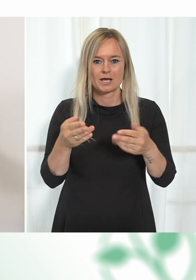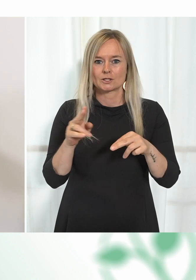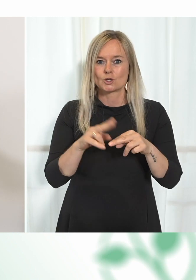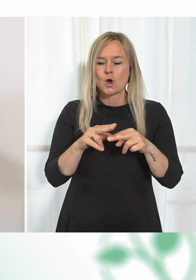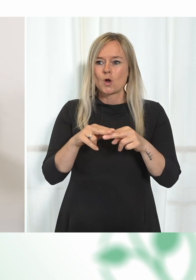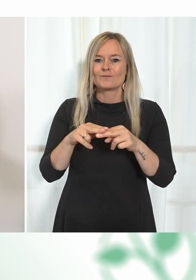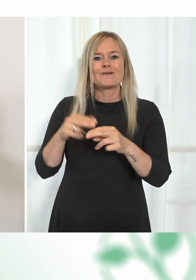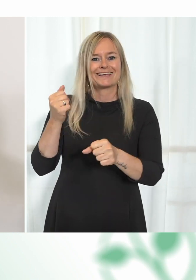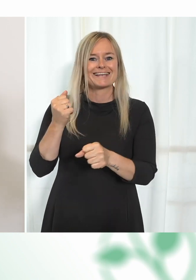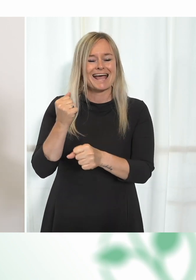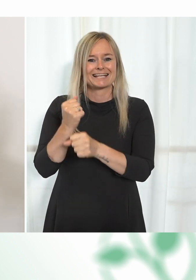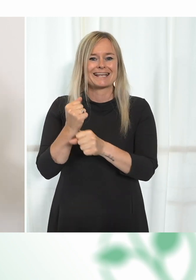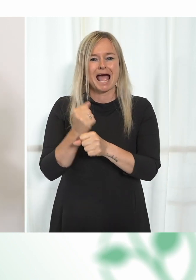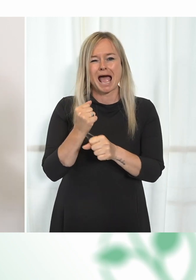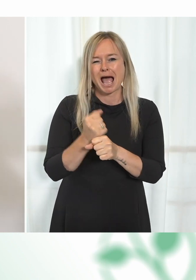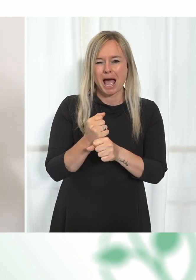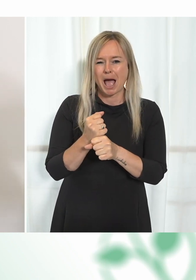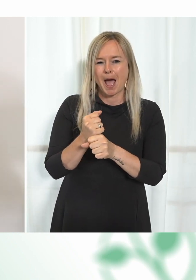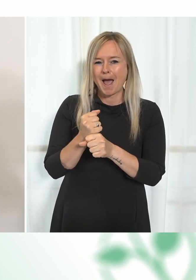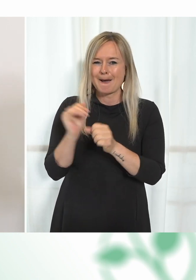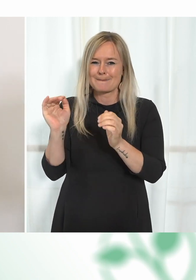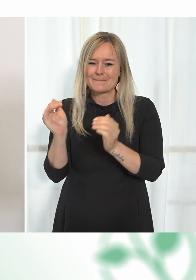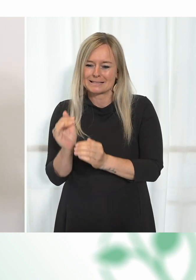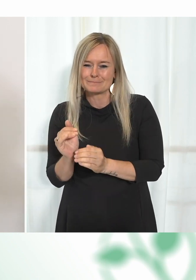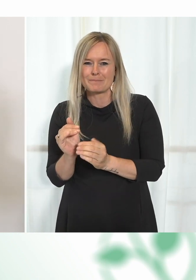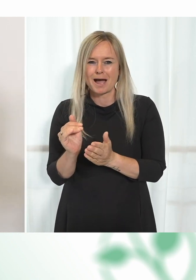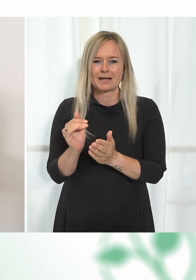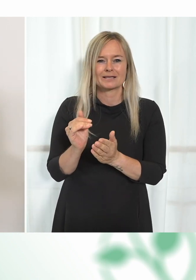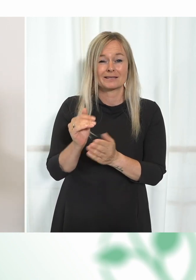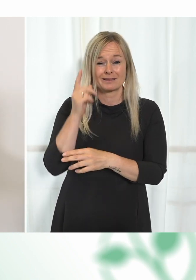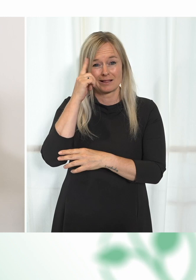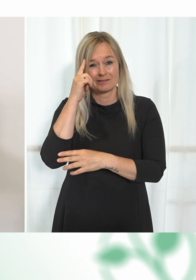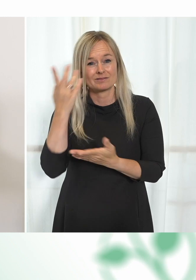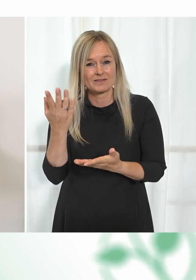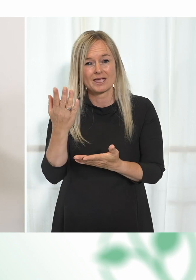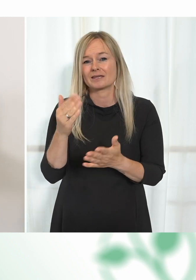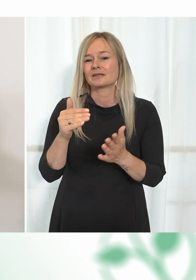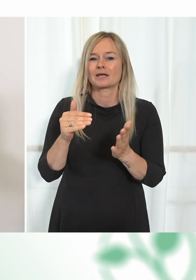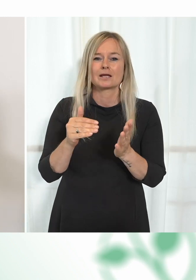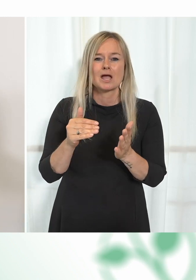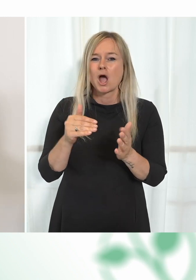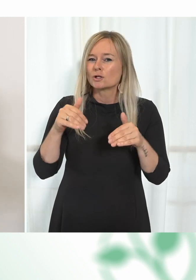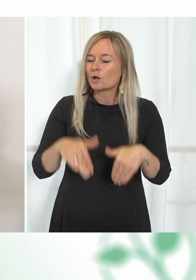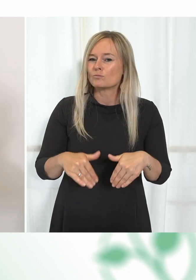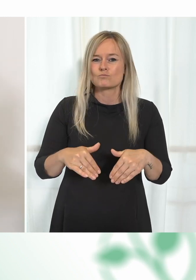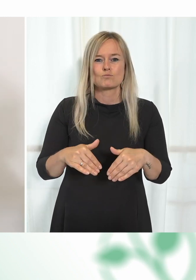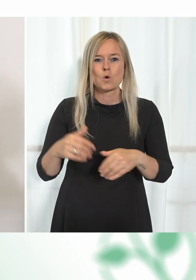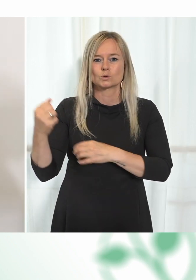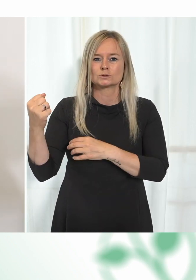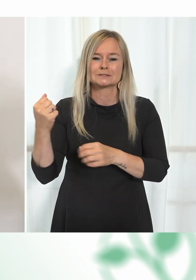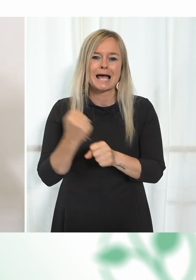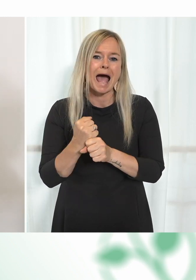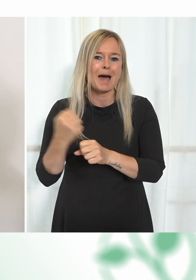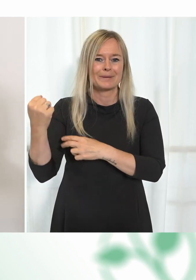wichtiger Zeitpunkt hier, auch Ressourcen zu mobilisieren, Arbeitskräfte zu mobilisieren, ein Potenzial